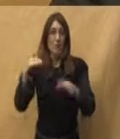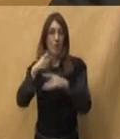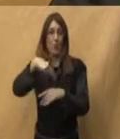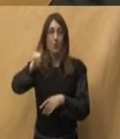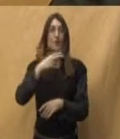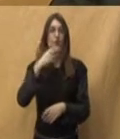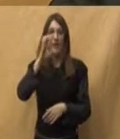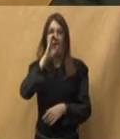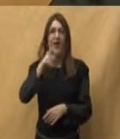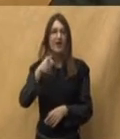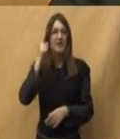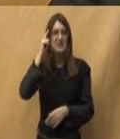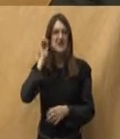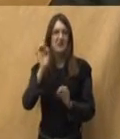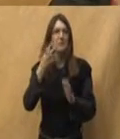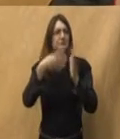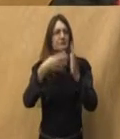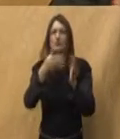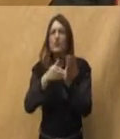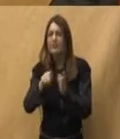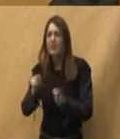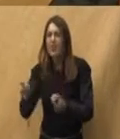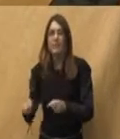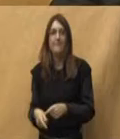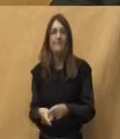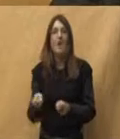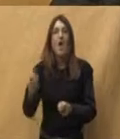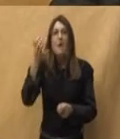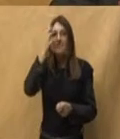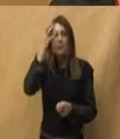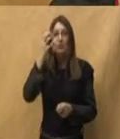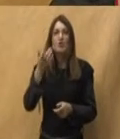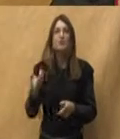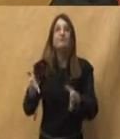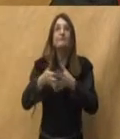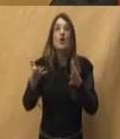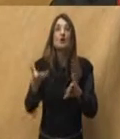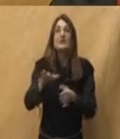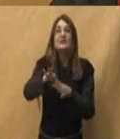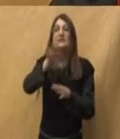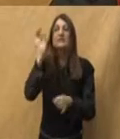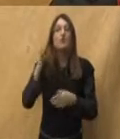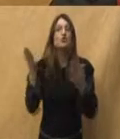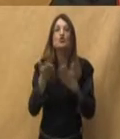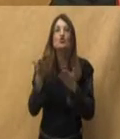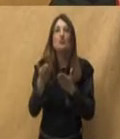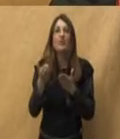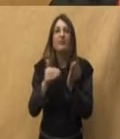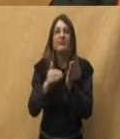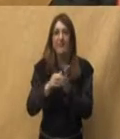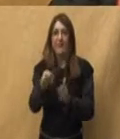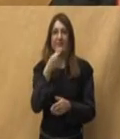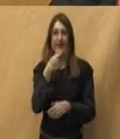znaju procijeniti. Velika se mudrost krije u izboru. Dakle, šta jest. I